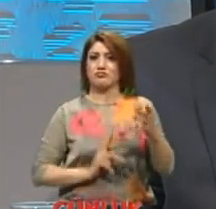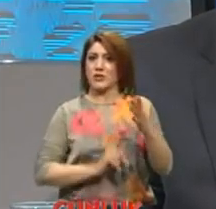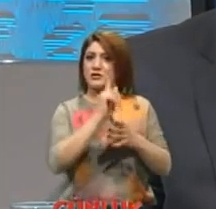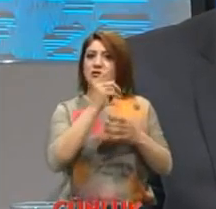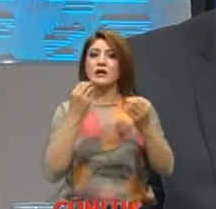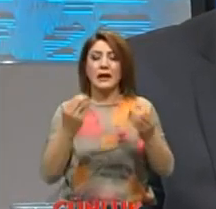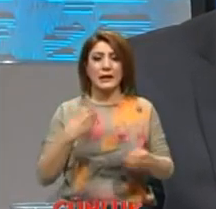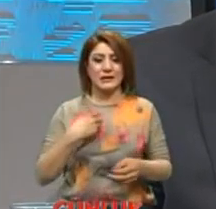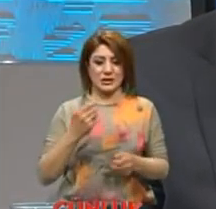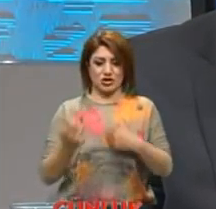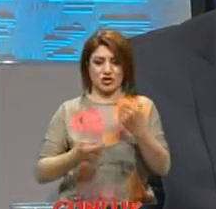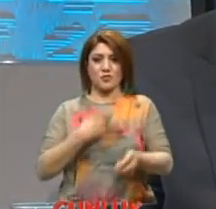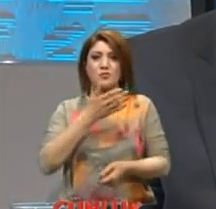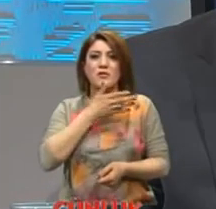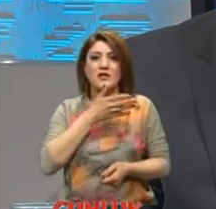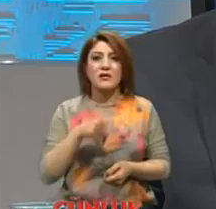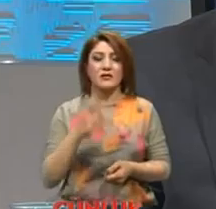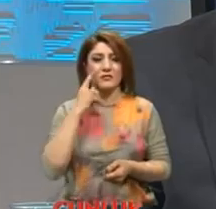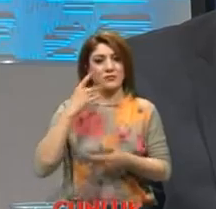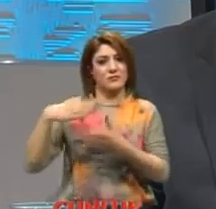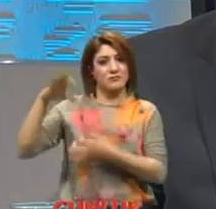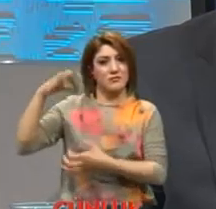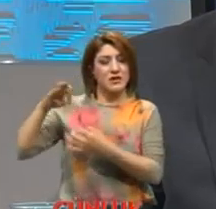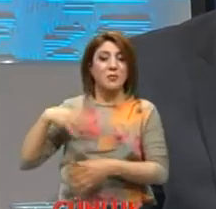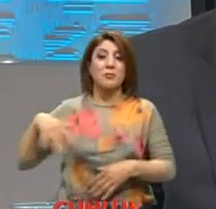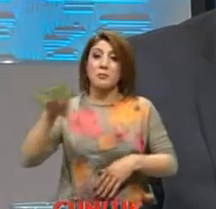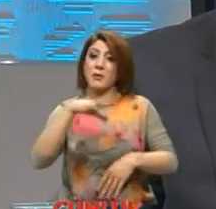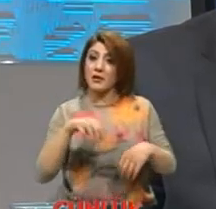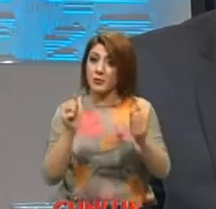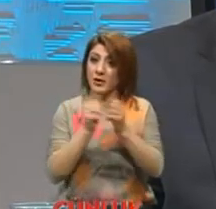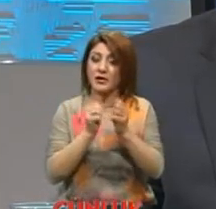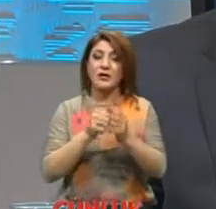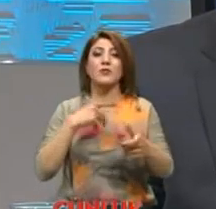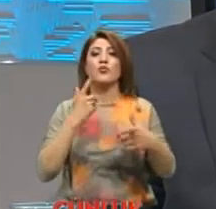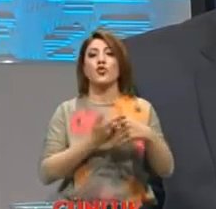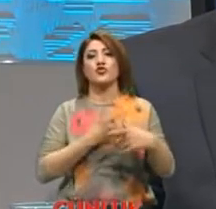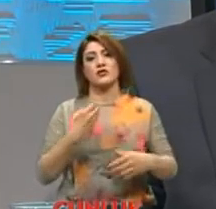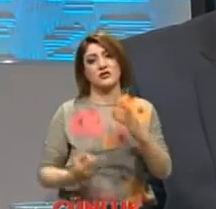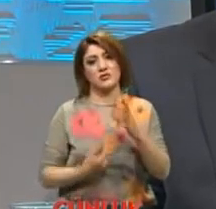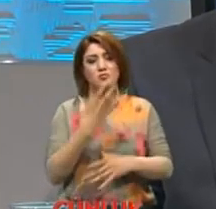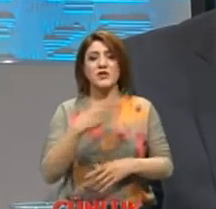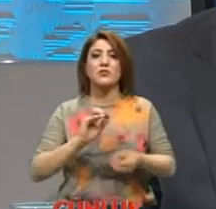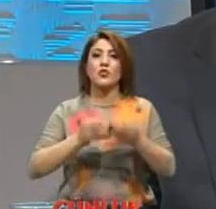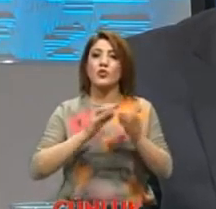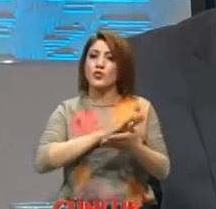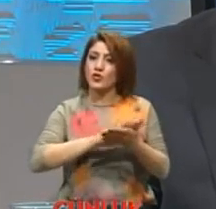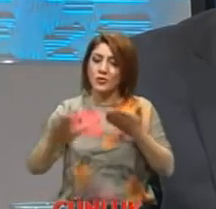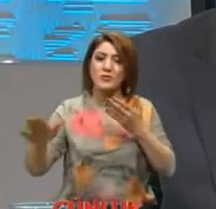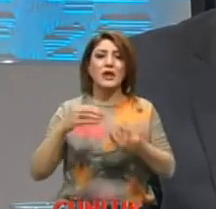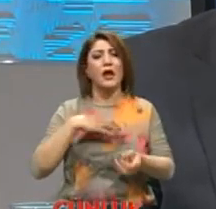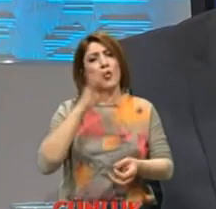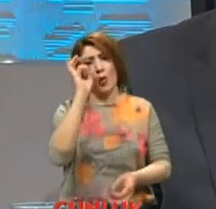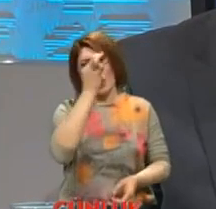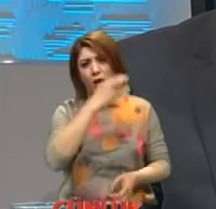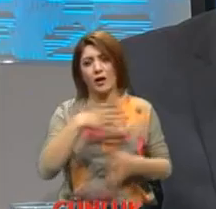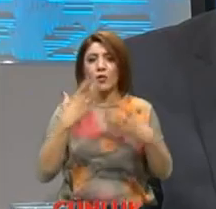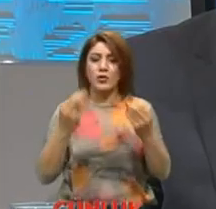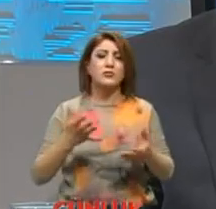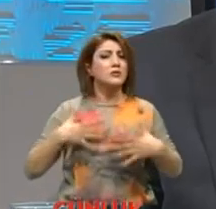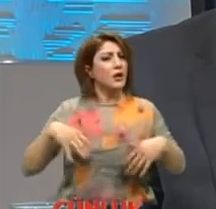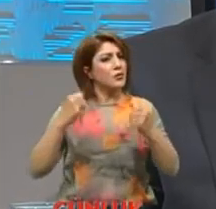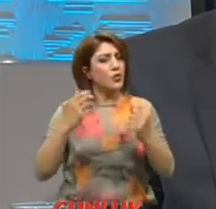bilen insanlar. Onları koordine etmek, onlarla beraber bir proje üretmek, sorunlara odaklanmak çok daha kolay oluyor tabii. Hangi konudan derseniz deyin, sağlık